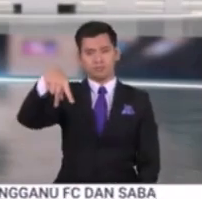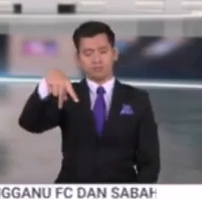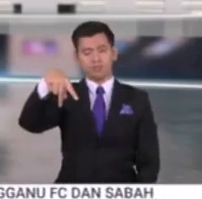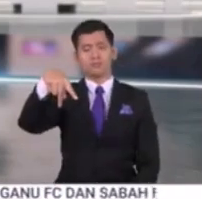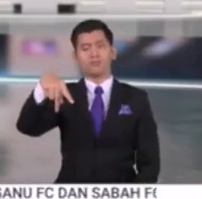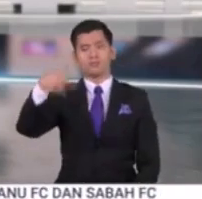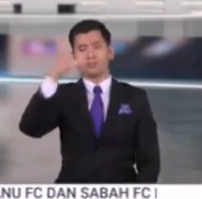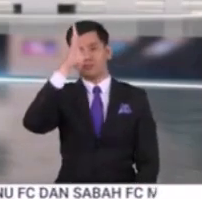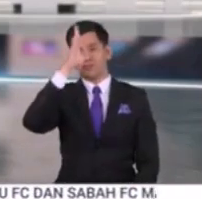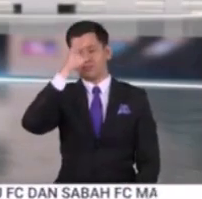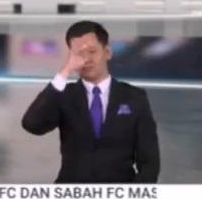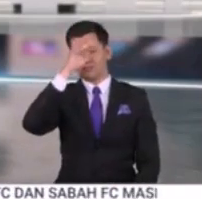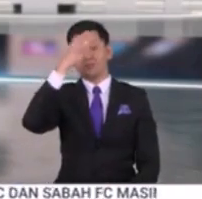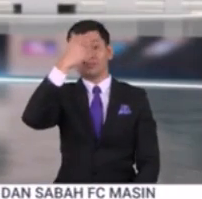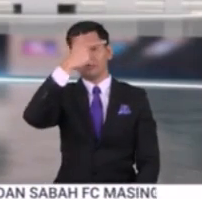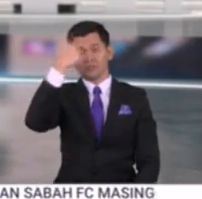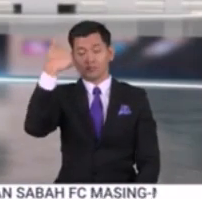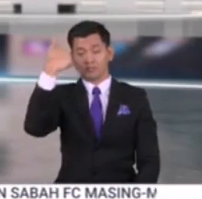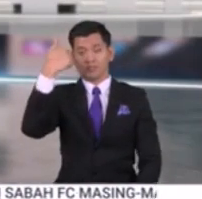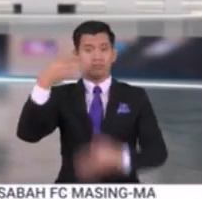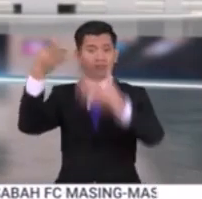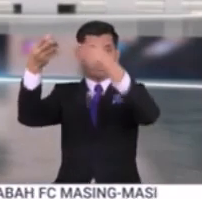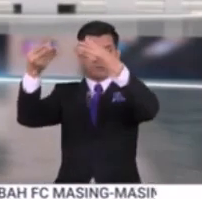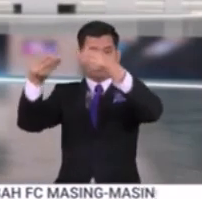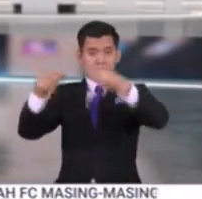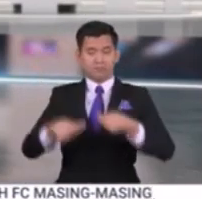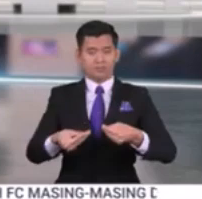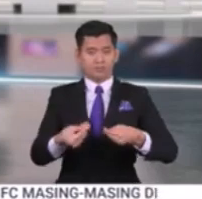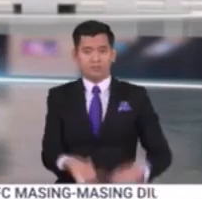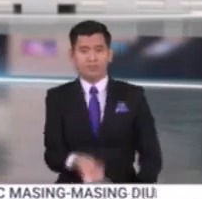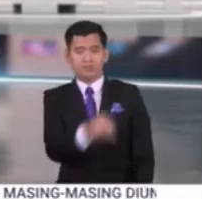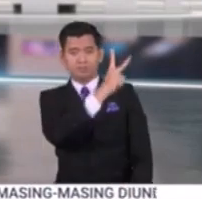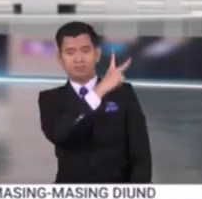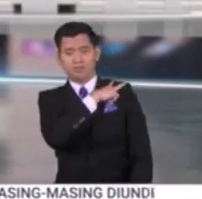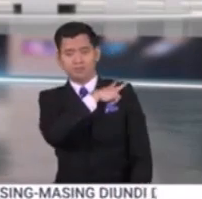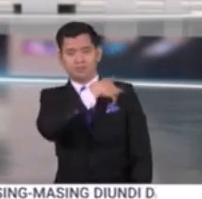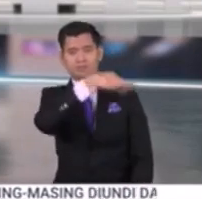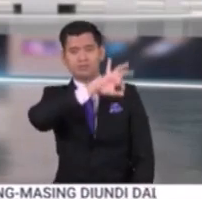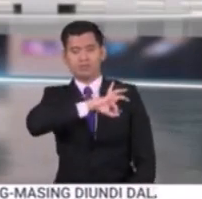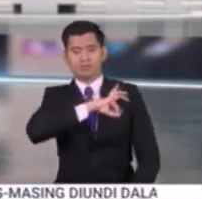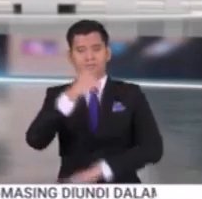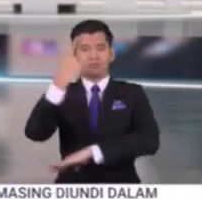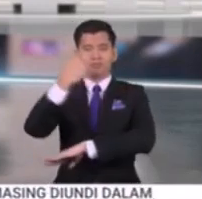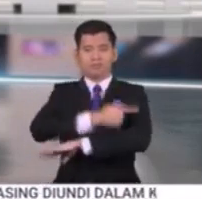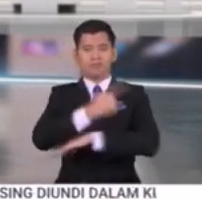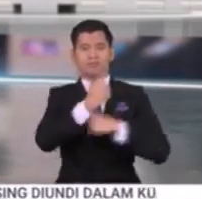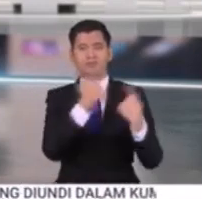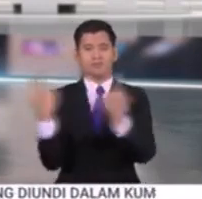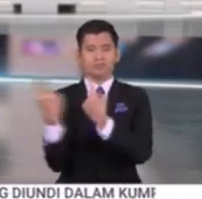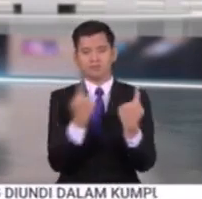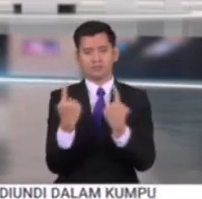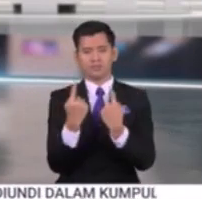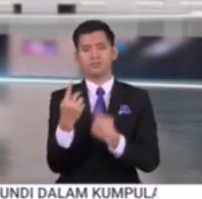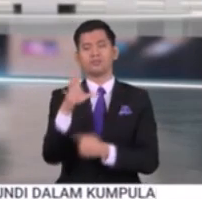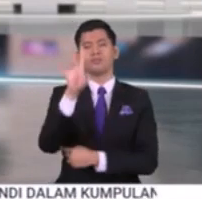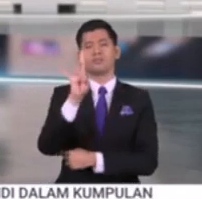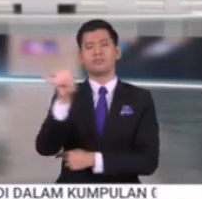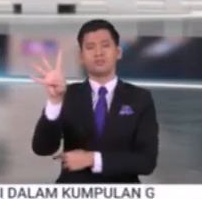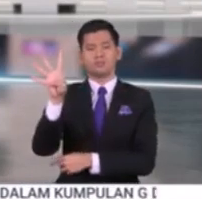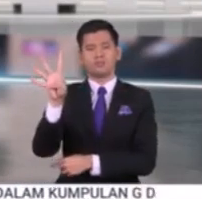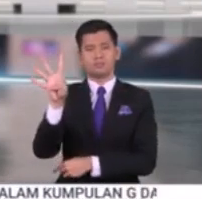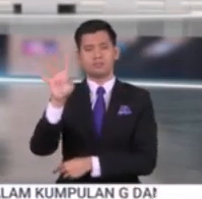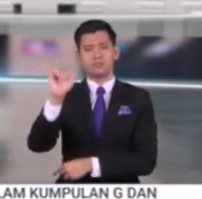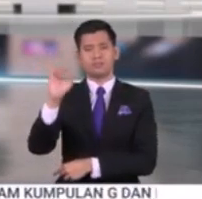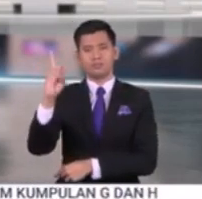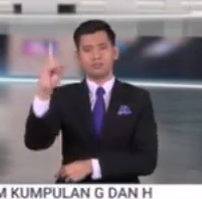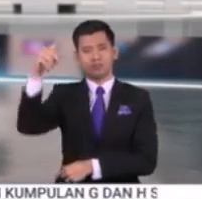Mohamad Ali Mohamad Rustam atas penganugerahan darjah Sempena sambutan hari jadi ke-74 yang di-pertua Negeri Melaka